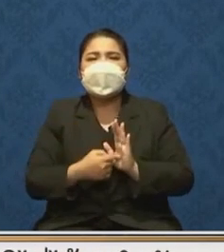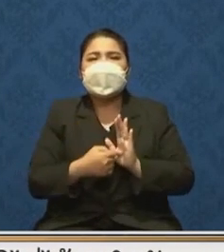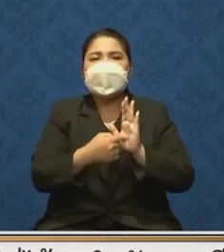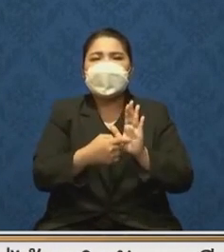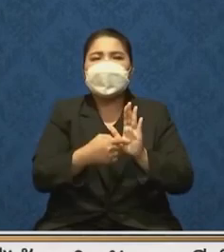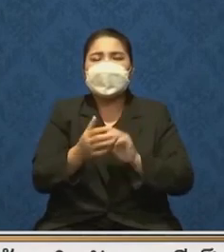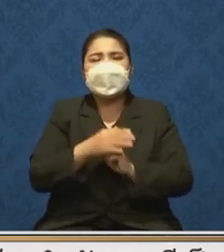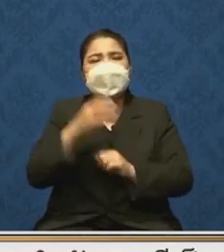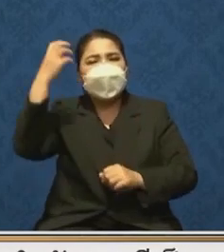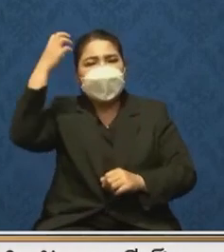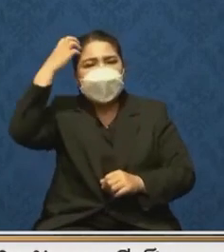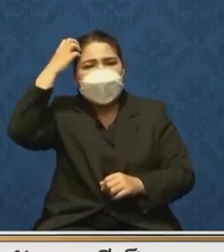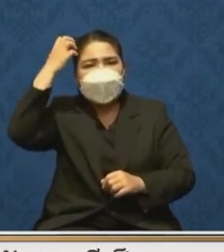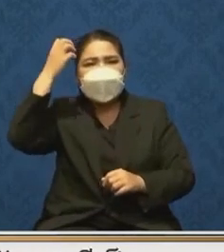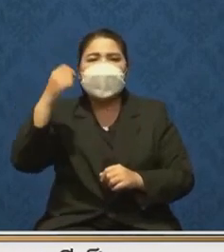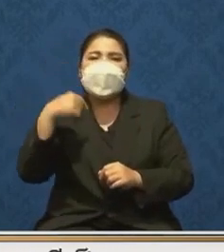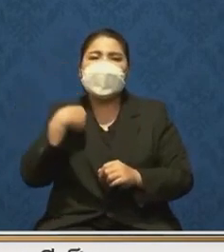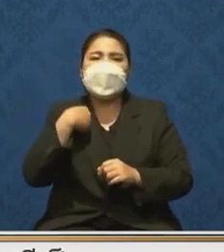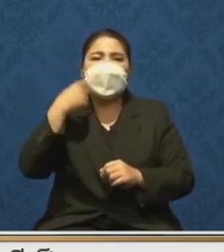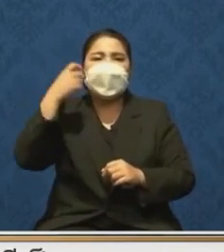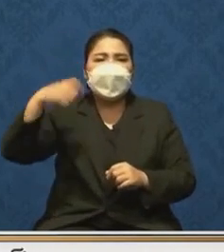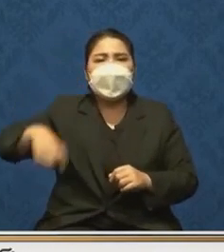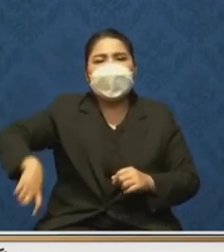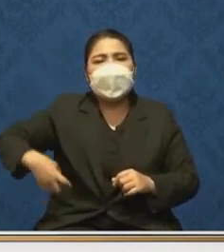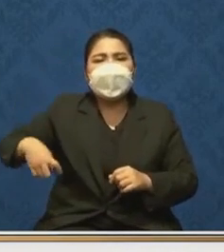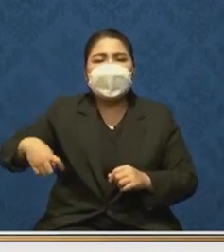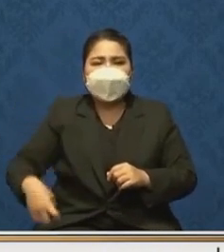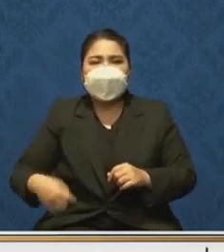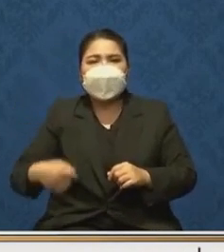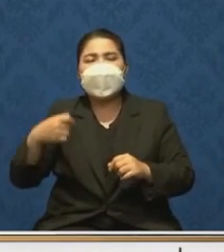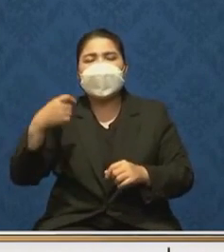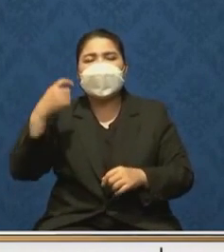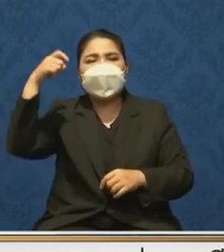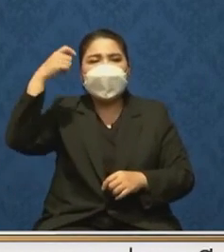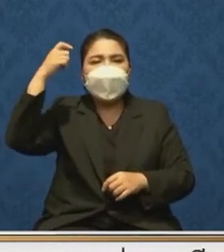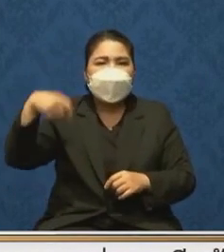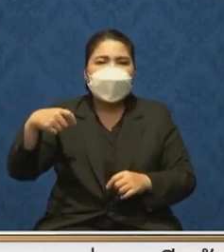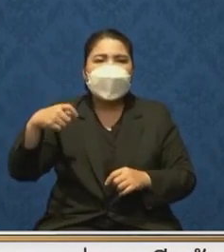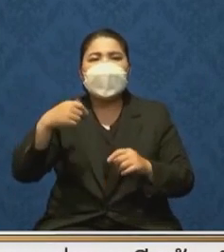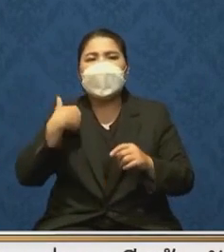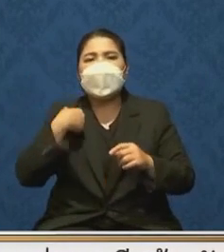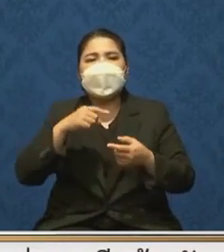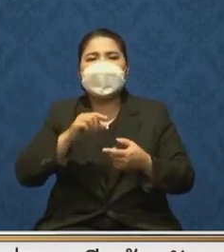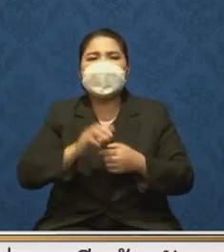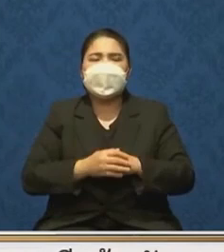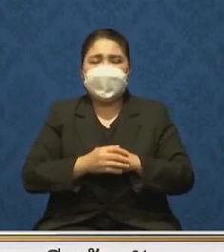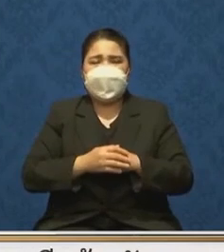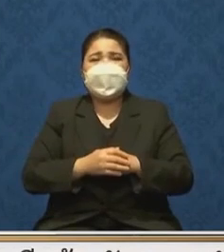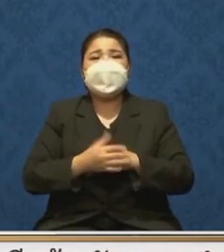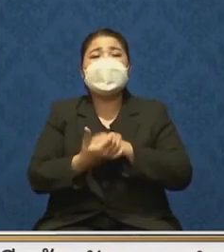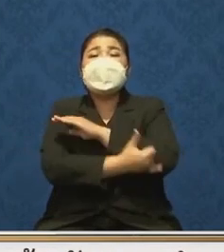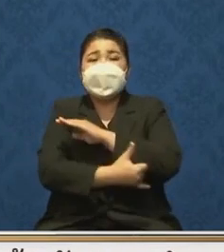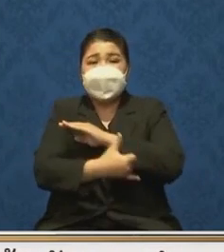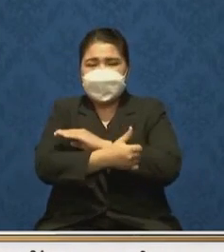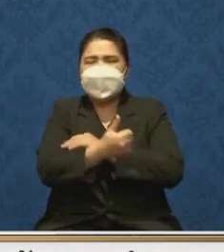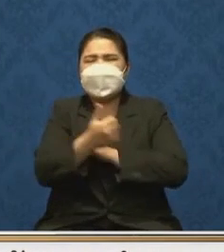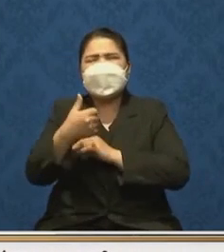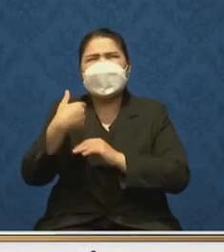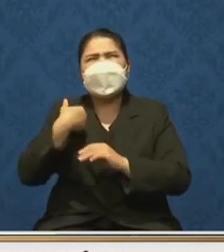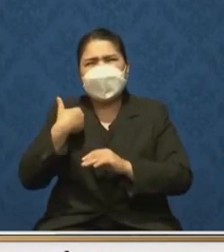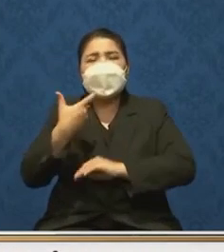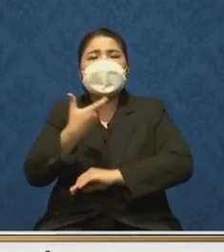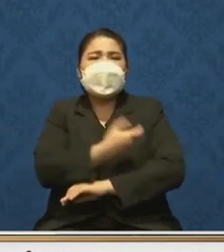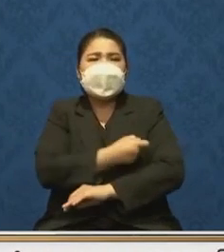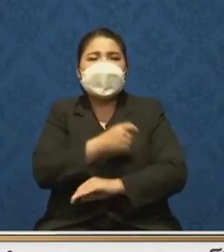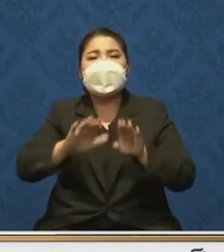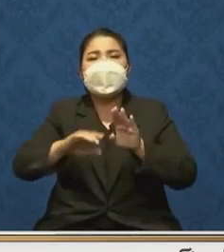อประปอลาว กำผู้ชา เมียนมากเพื่อนบ้านเขาฉีดกัน ตั้งแต่ช่วงเดือนกุมพาพั